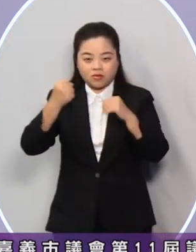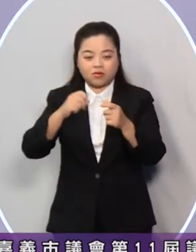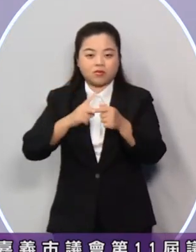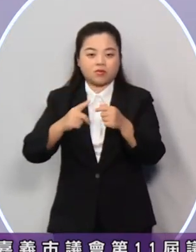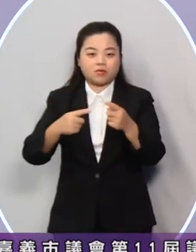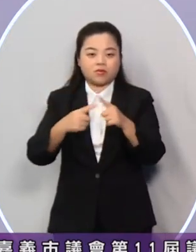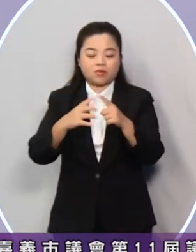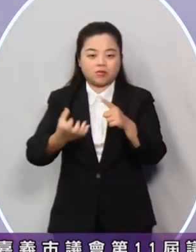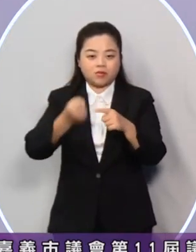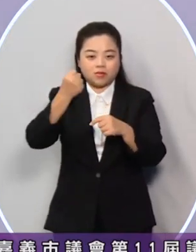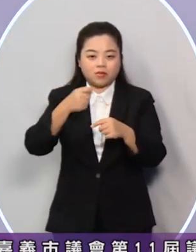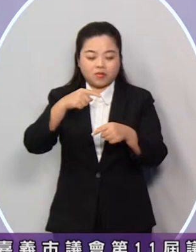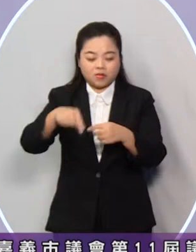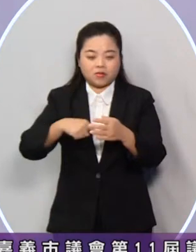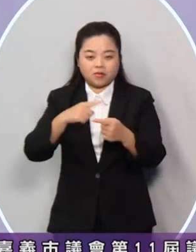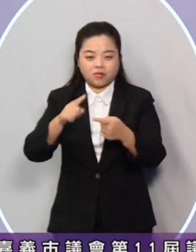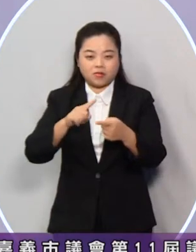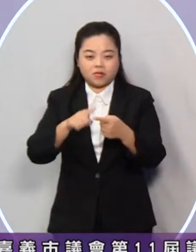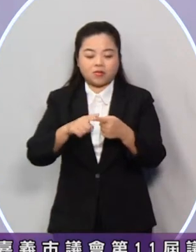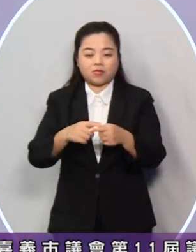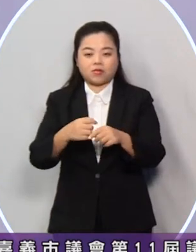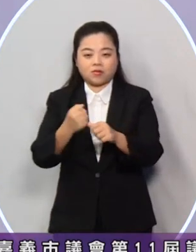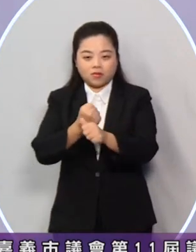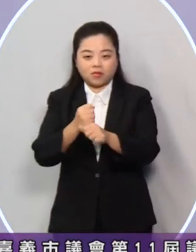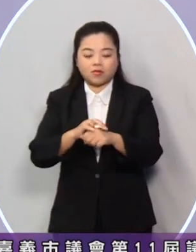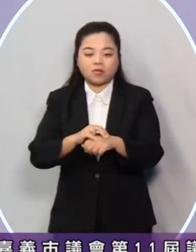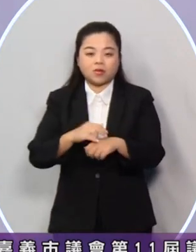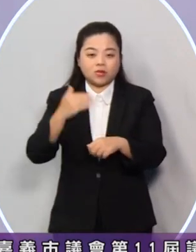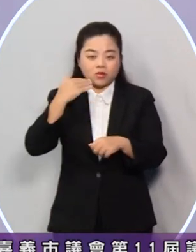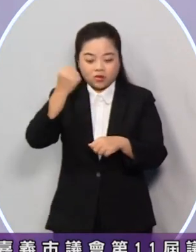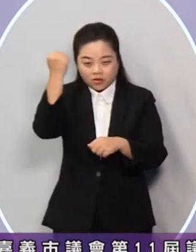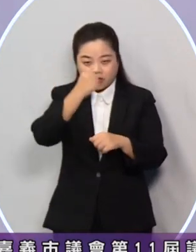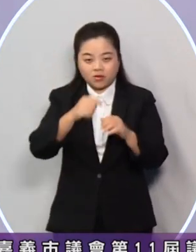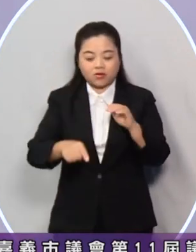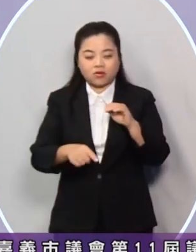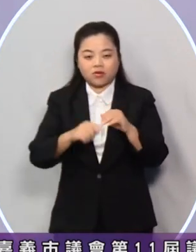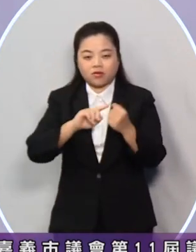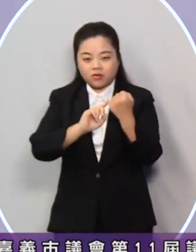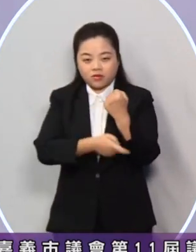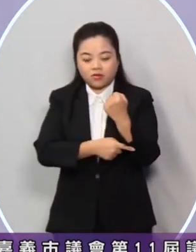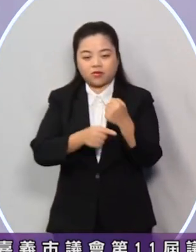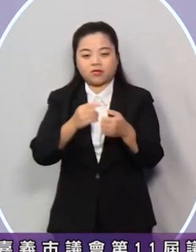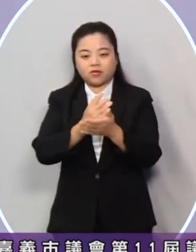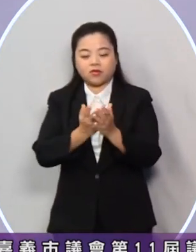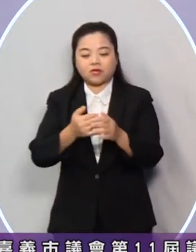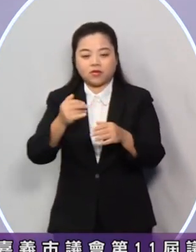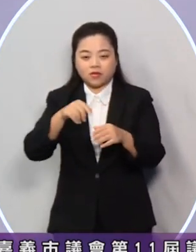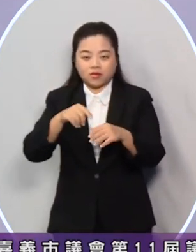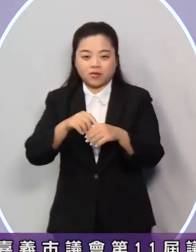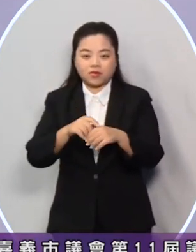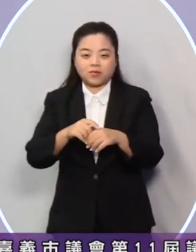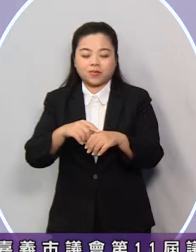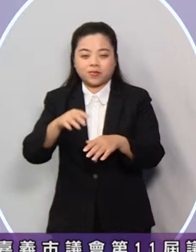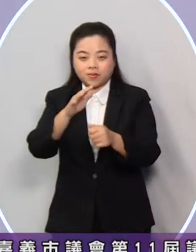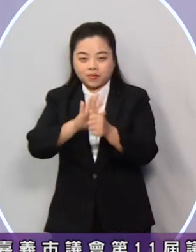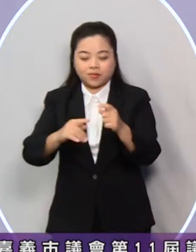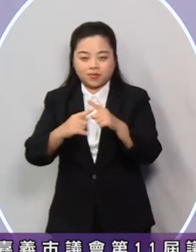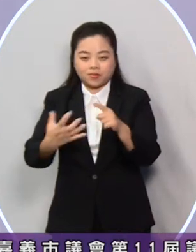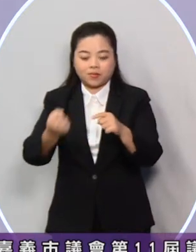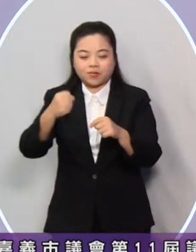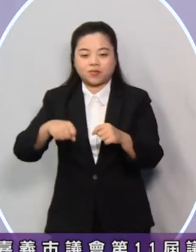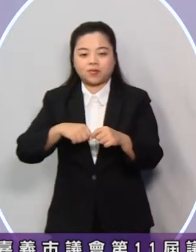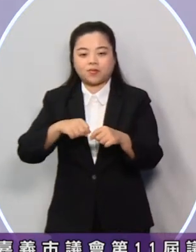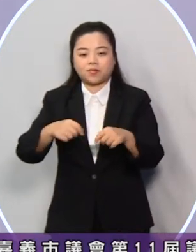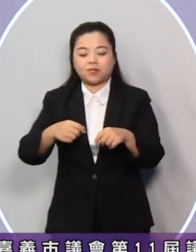人权应凌驾之，主张恶法违反公平正义，侵害人权，公民得以不服